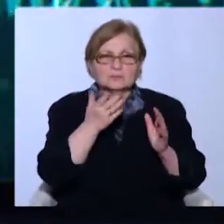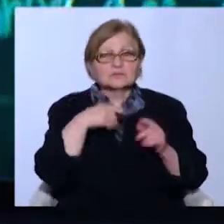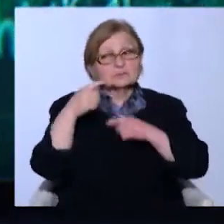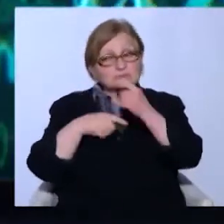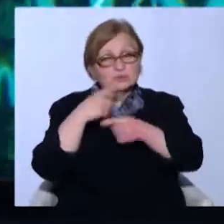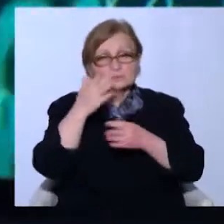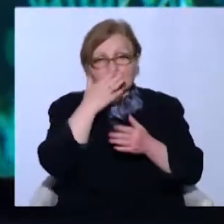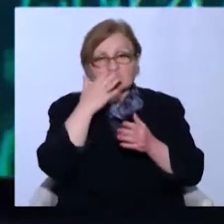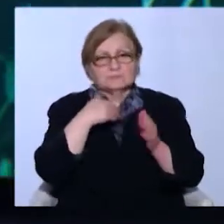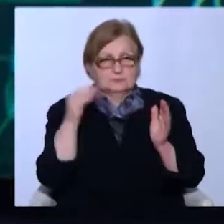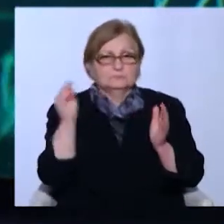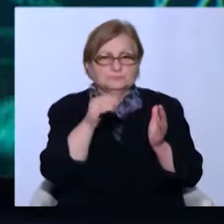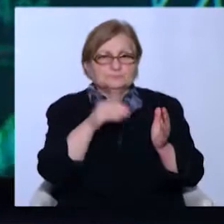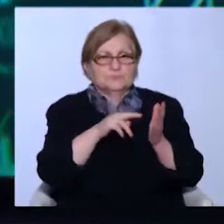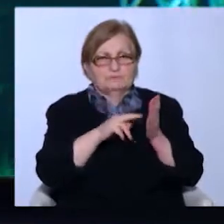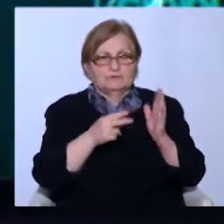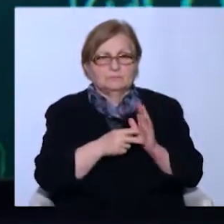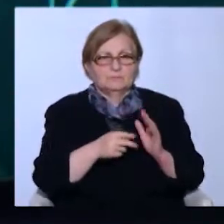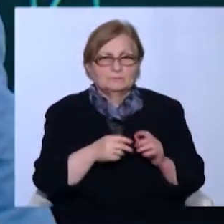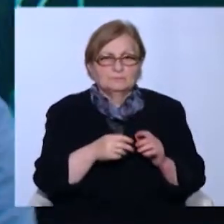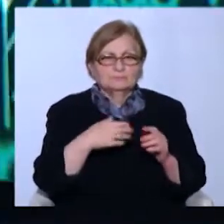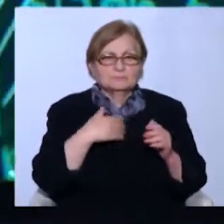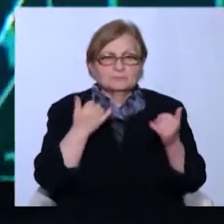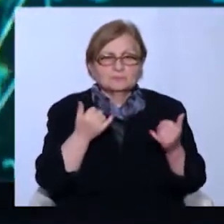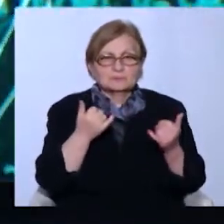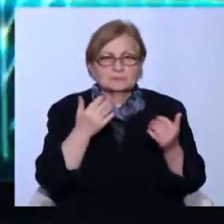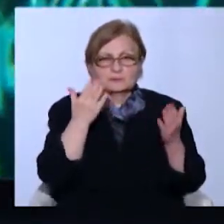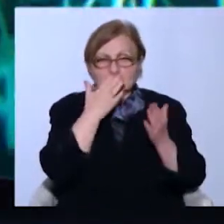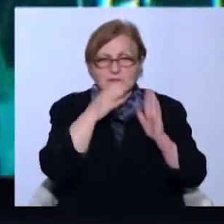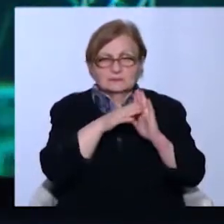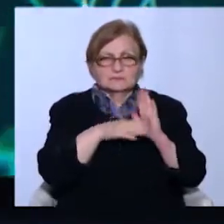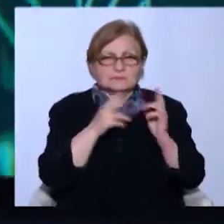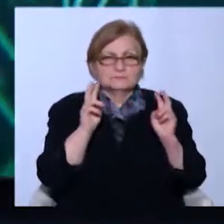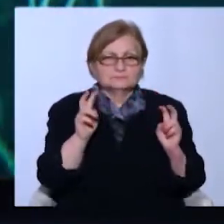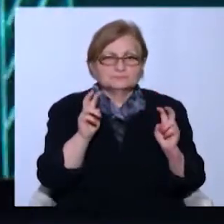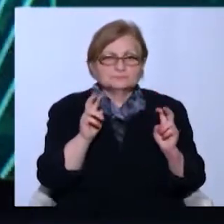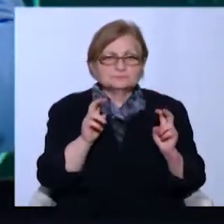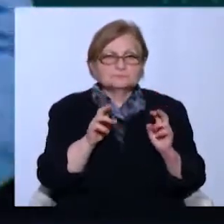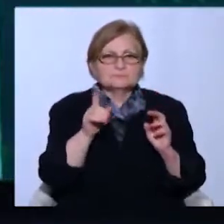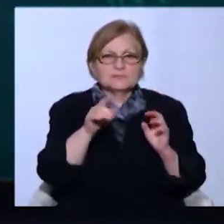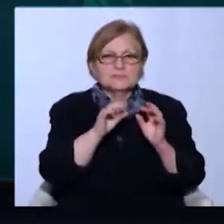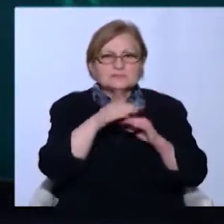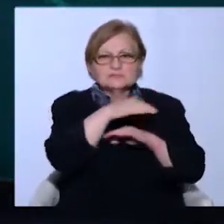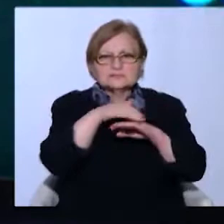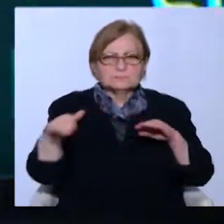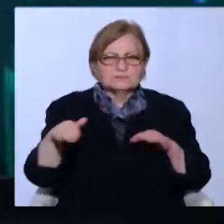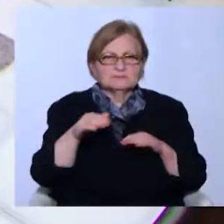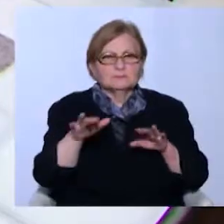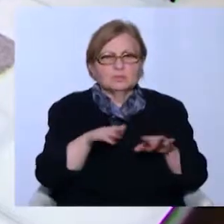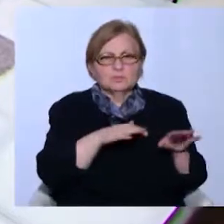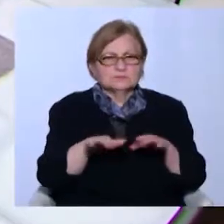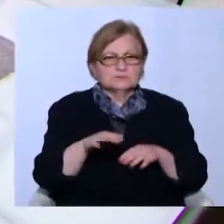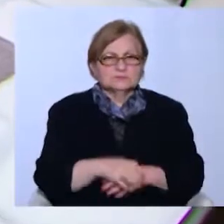გაკვეთილებს ამის მიხედვით დავგეგმა. ჩვენი დღევანდელი გაკვეთილის თემა არის წრფივი ფუნქცია. დავიწყოთ.